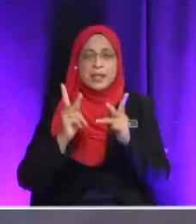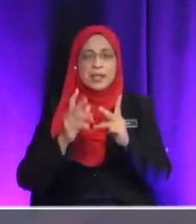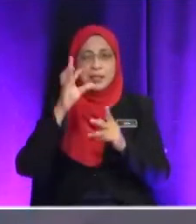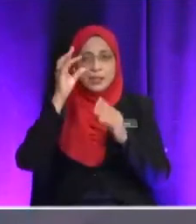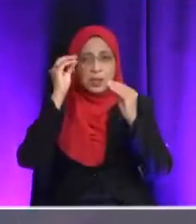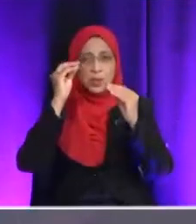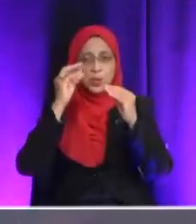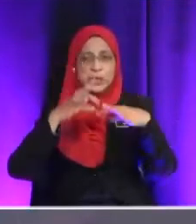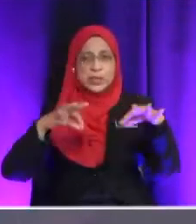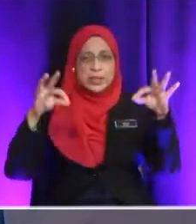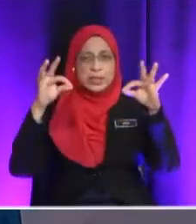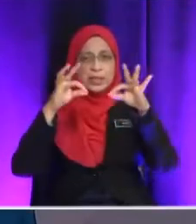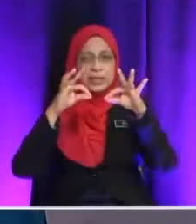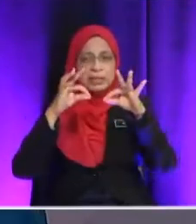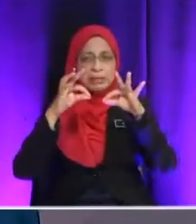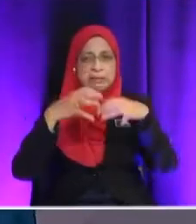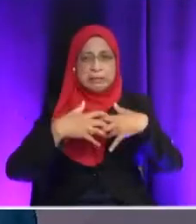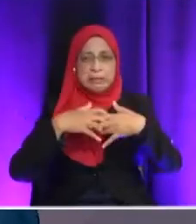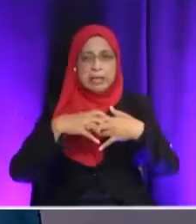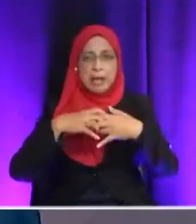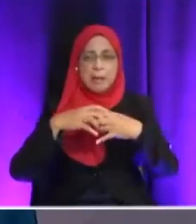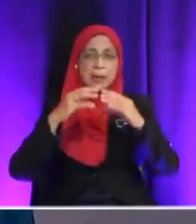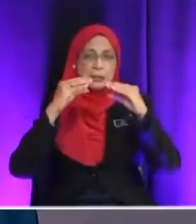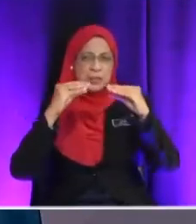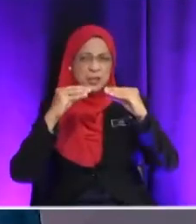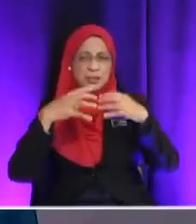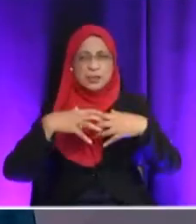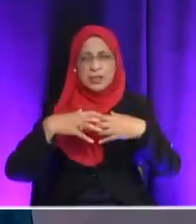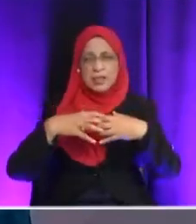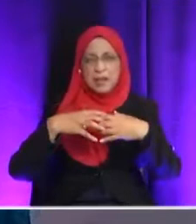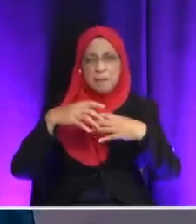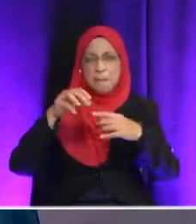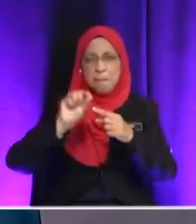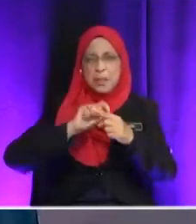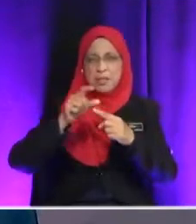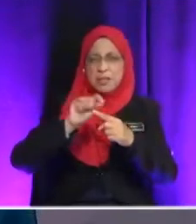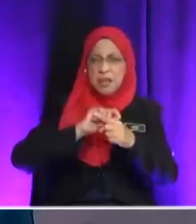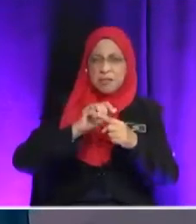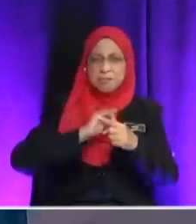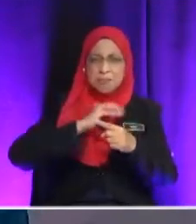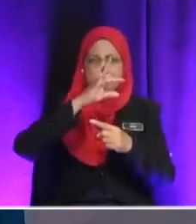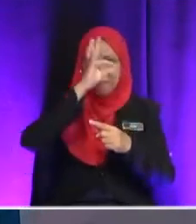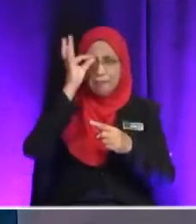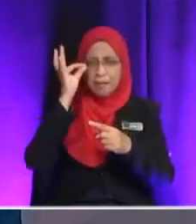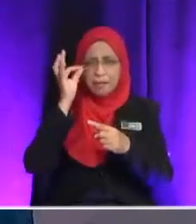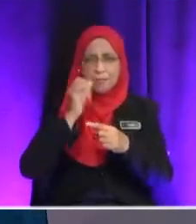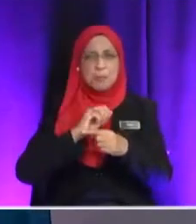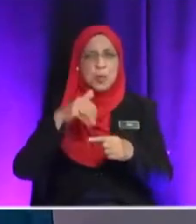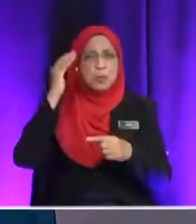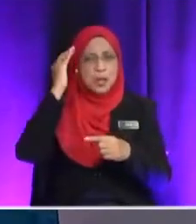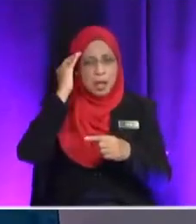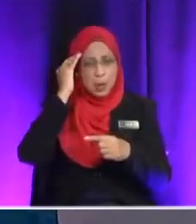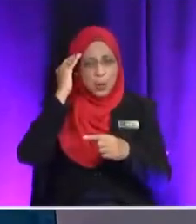keripik burger ada anak murid kita yang lama saya belum buka lagi penjagaan jadi enak ponselnya dari